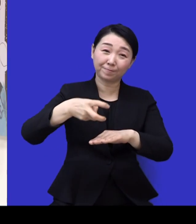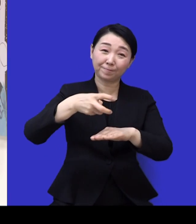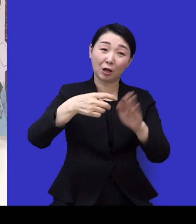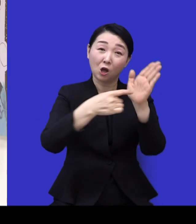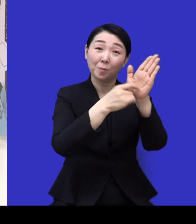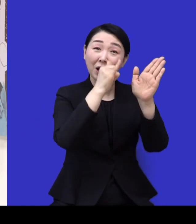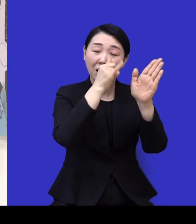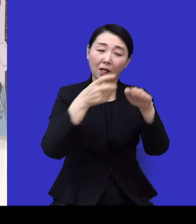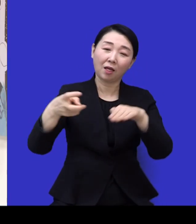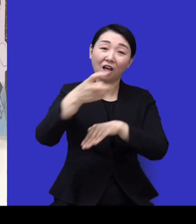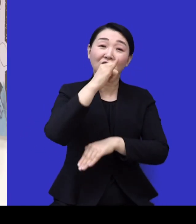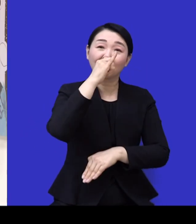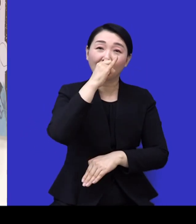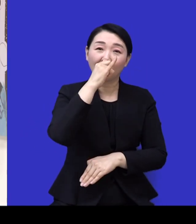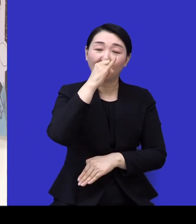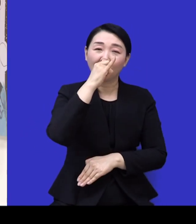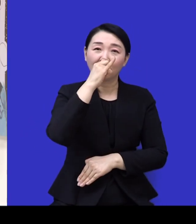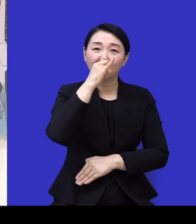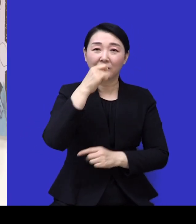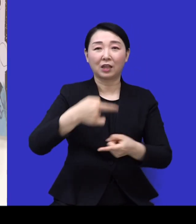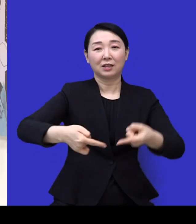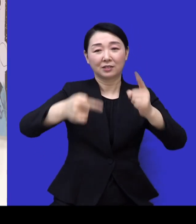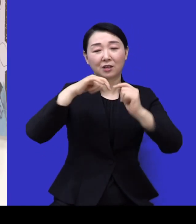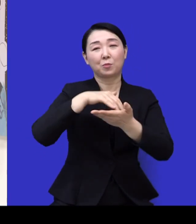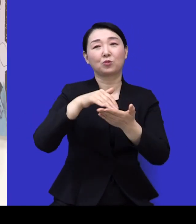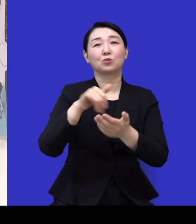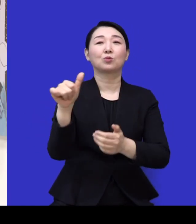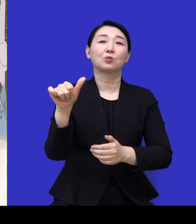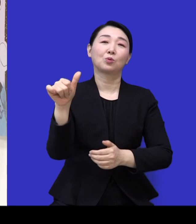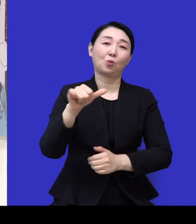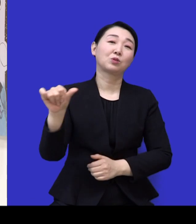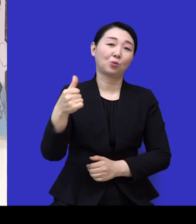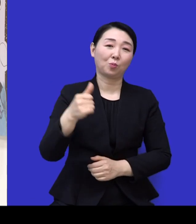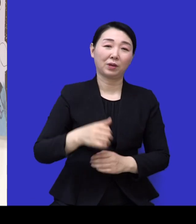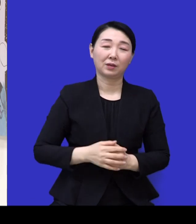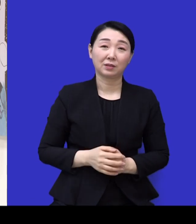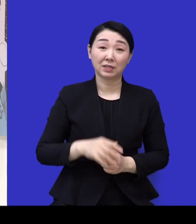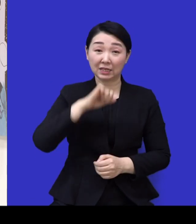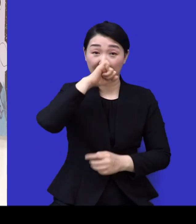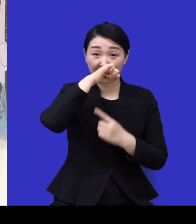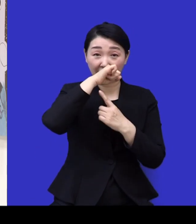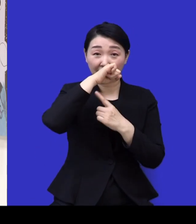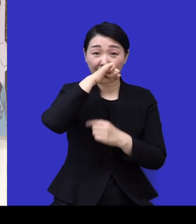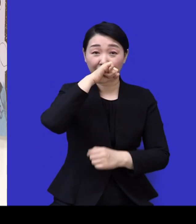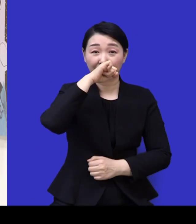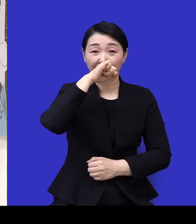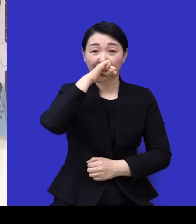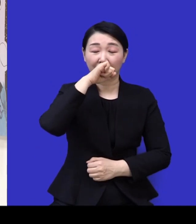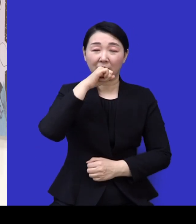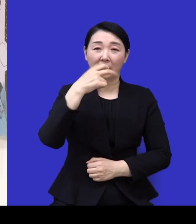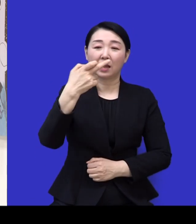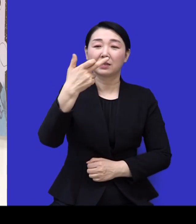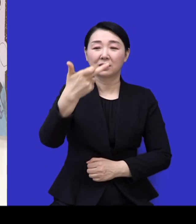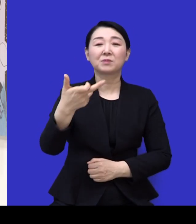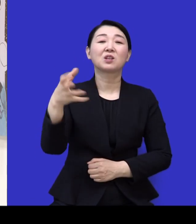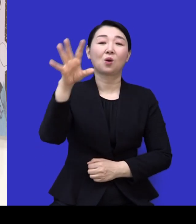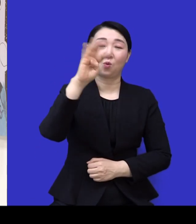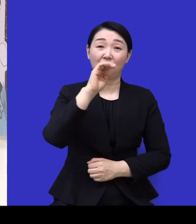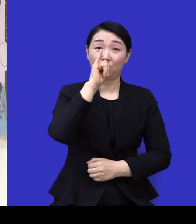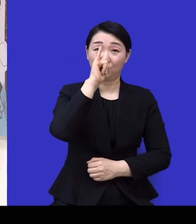전하는데 5,500교회가 참여합니다. 네. 그리고 이 예산이 약 17억 원이